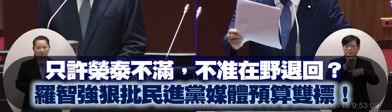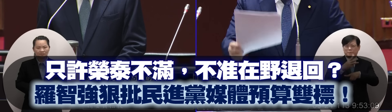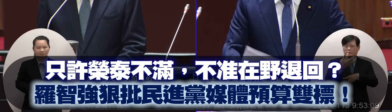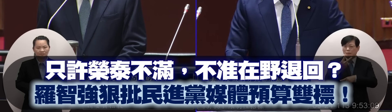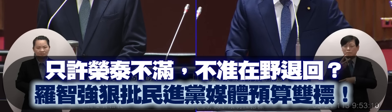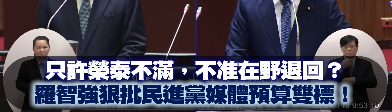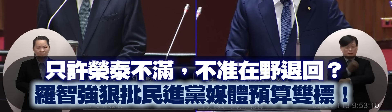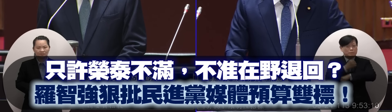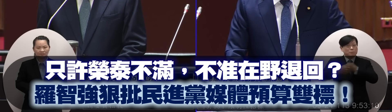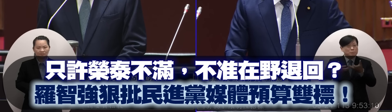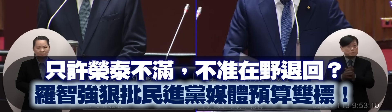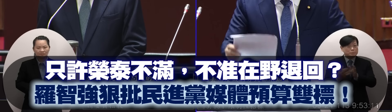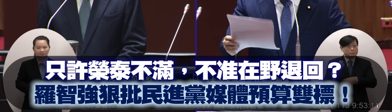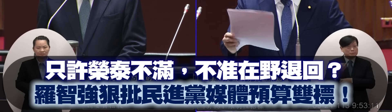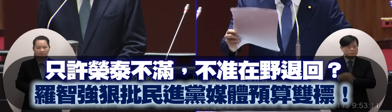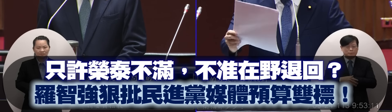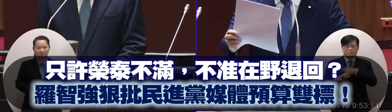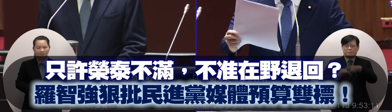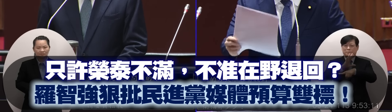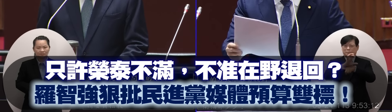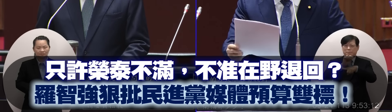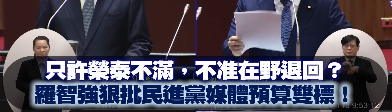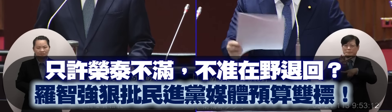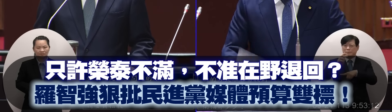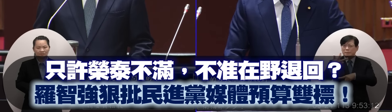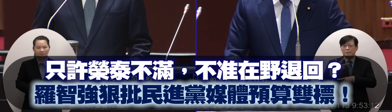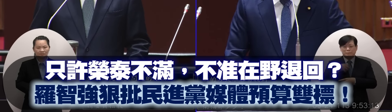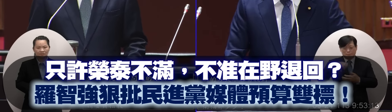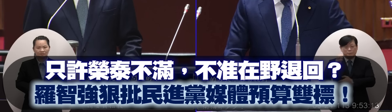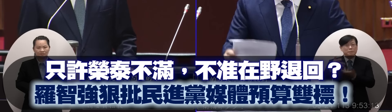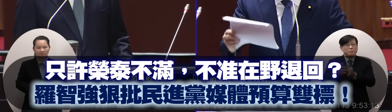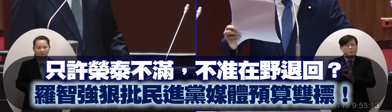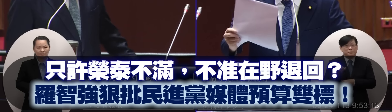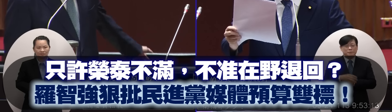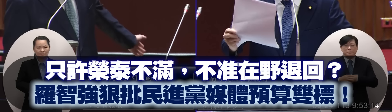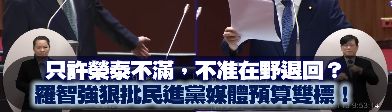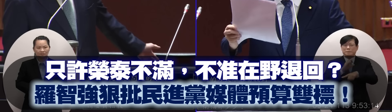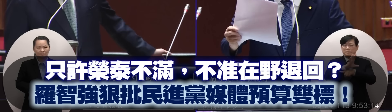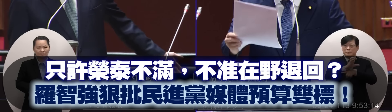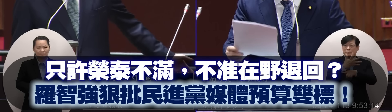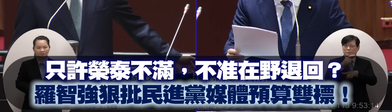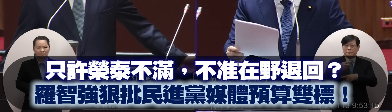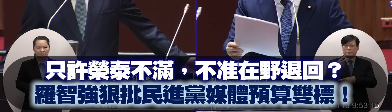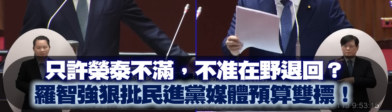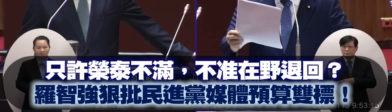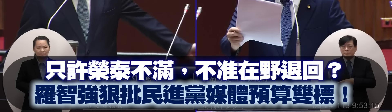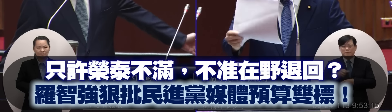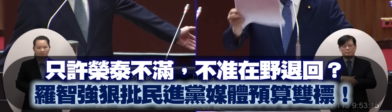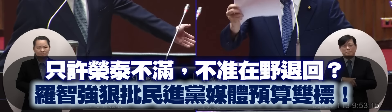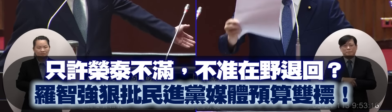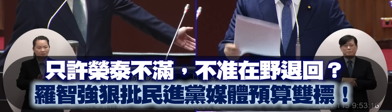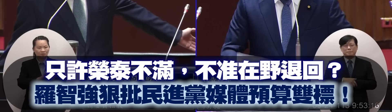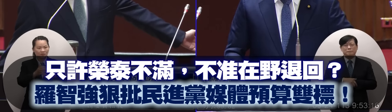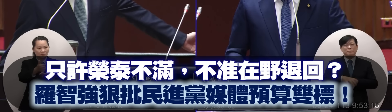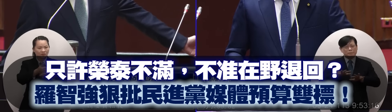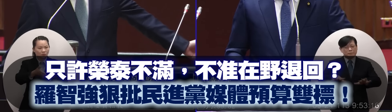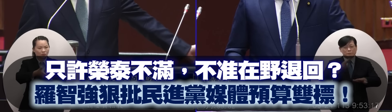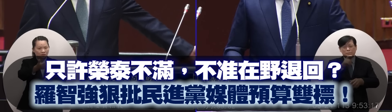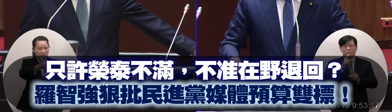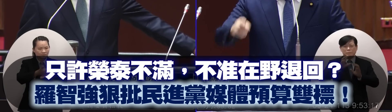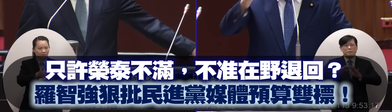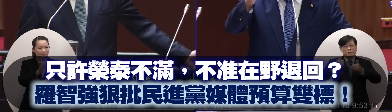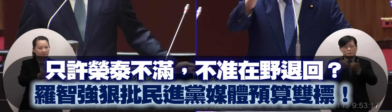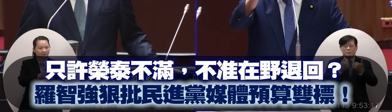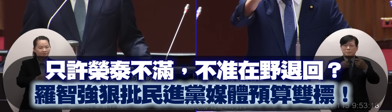99.82%，劳动部多少？99.47%，内政部多少？98.25%， 国发 会多